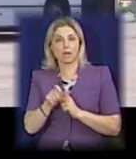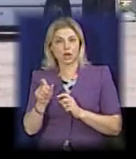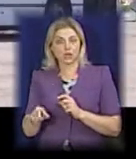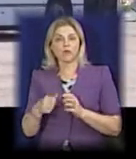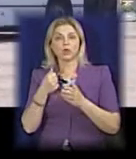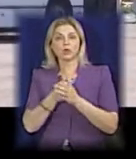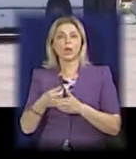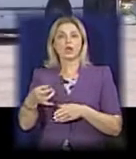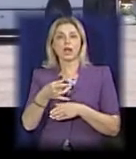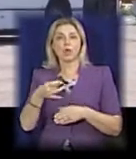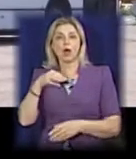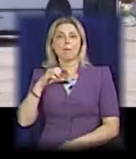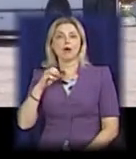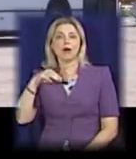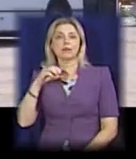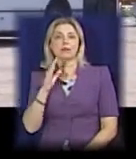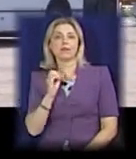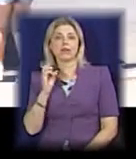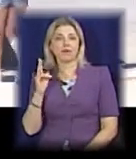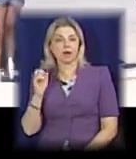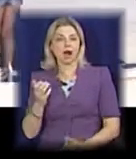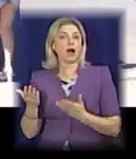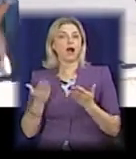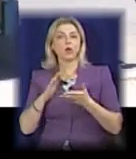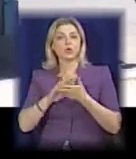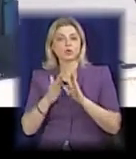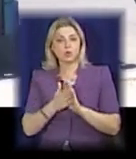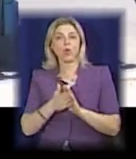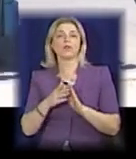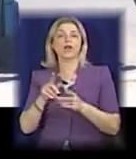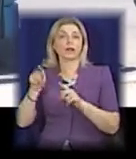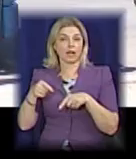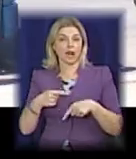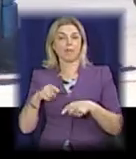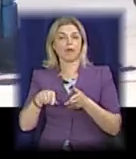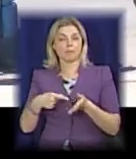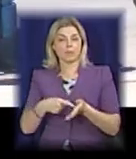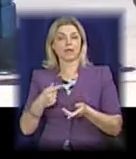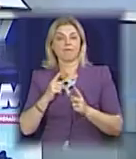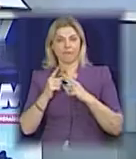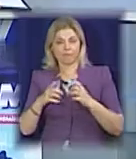до мікрорайону Матвіївка. Але які умови висуває міській владі – дивіться у випуску.